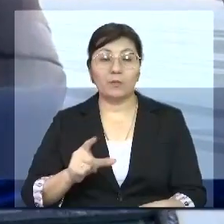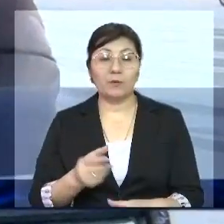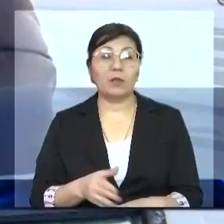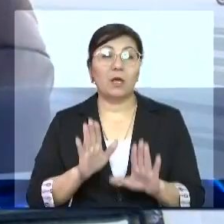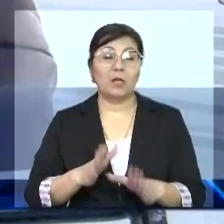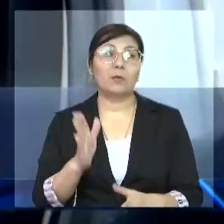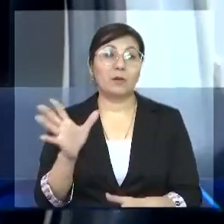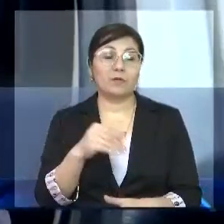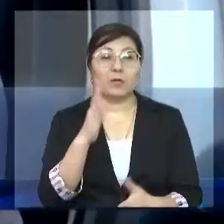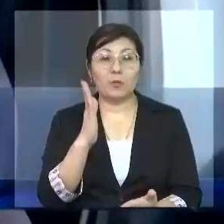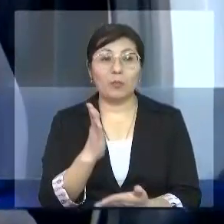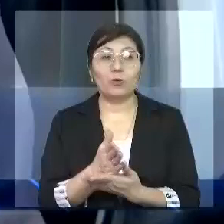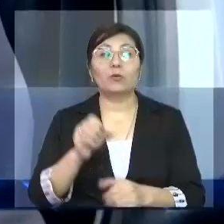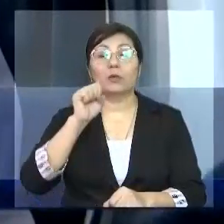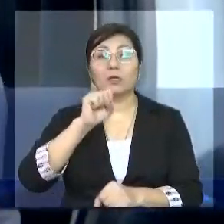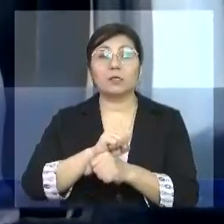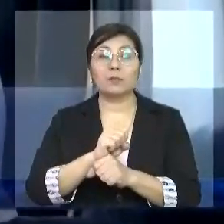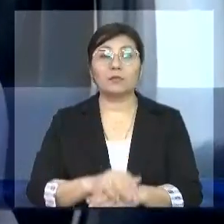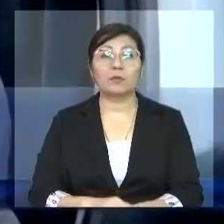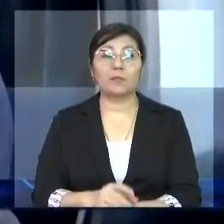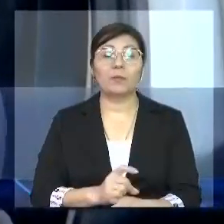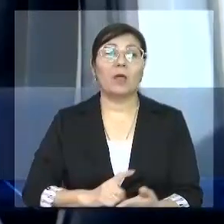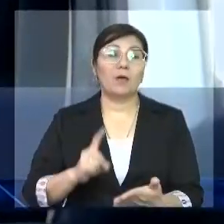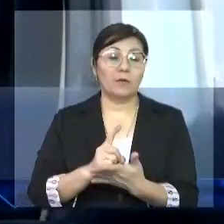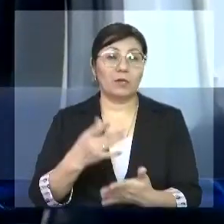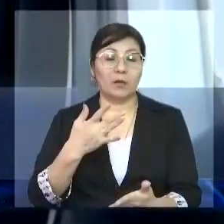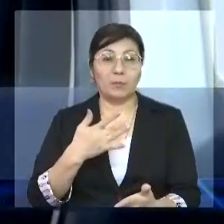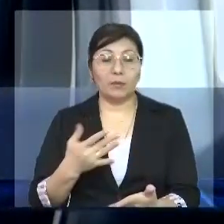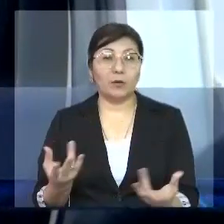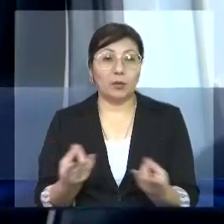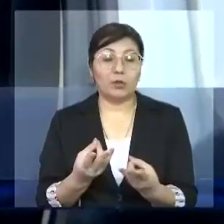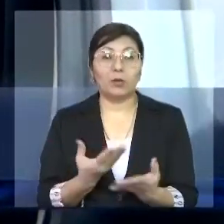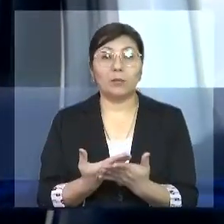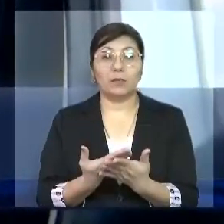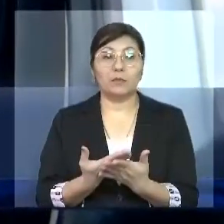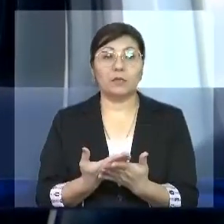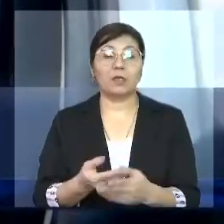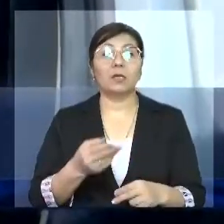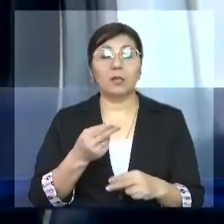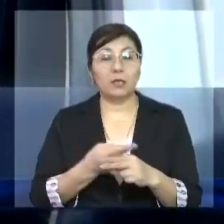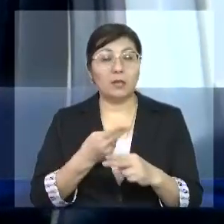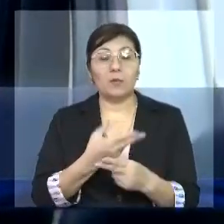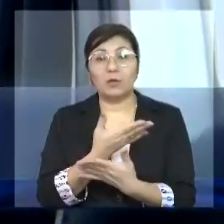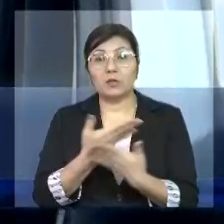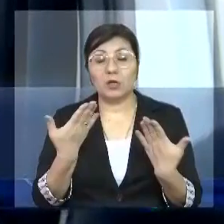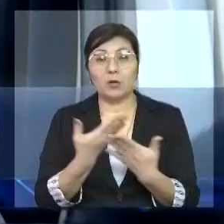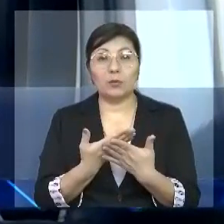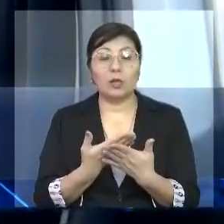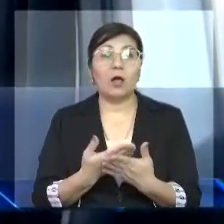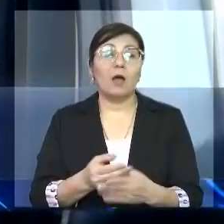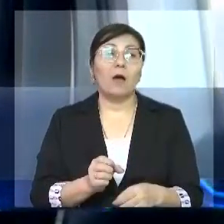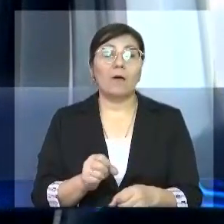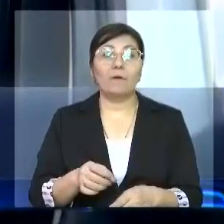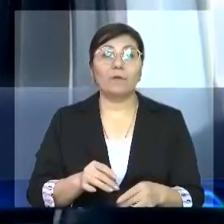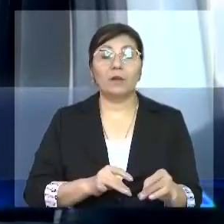все останавливаться. Они всегда были нужны на таких трассах и не мешают водителям, так как включают их сами пешеходы. И нам